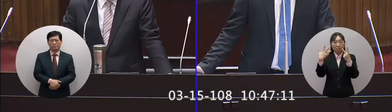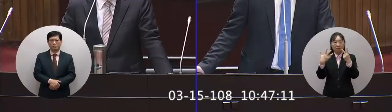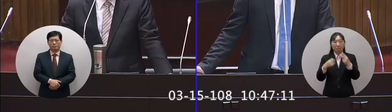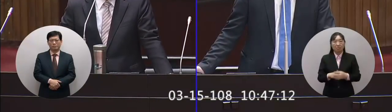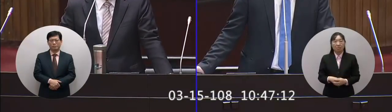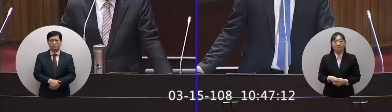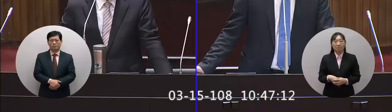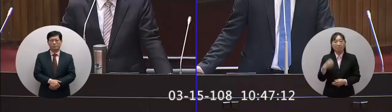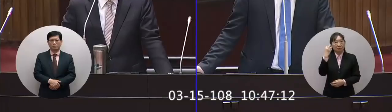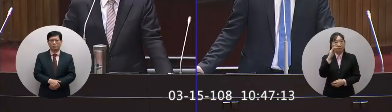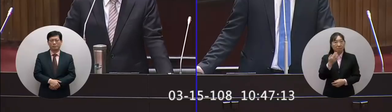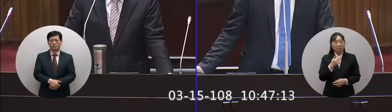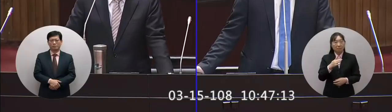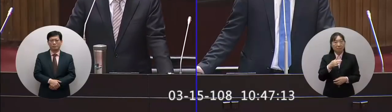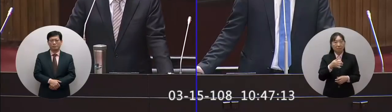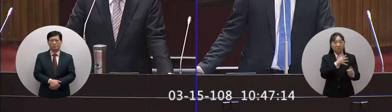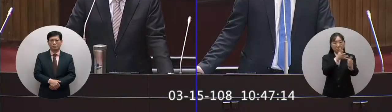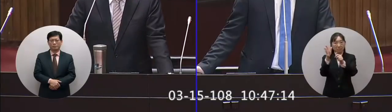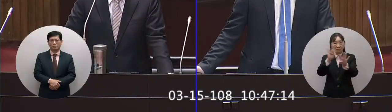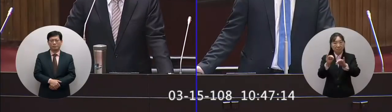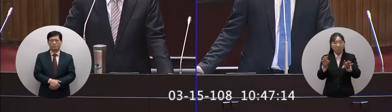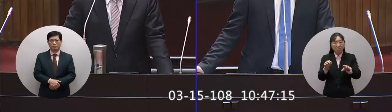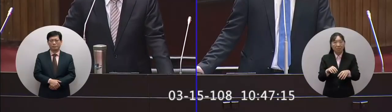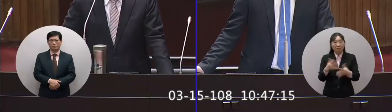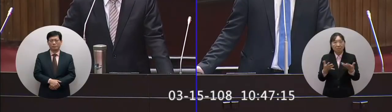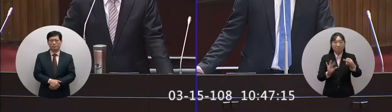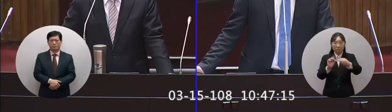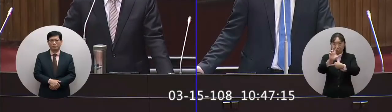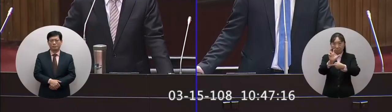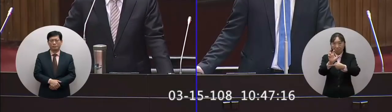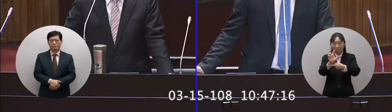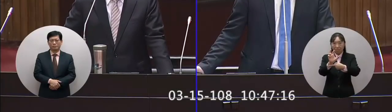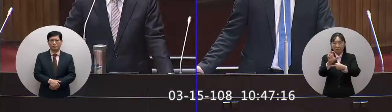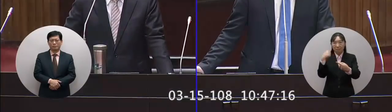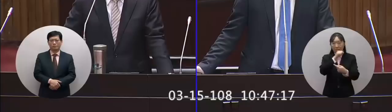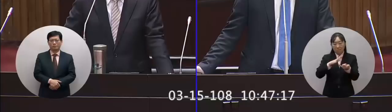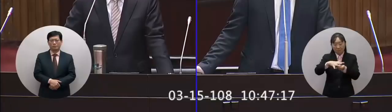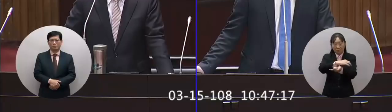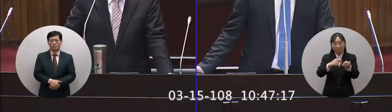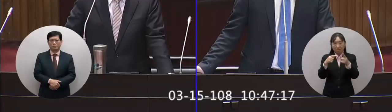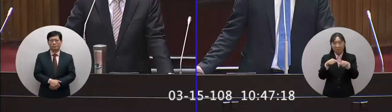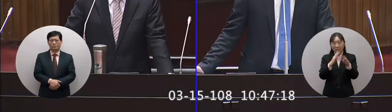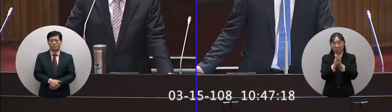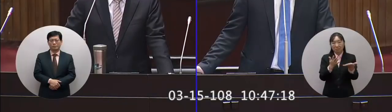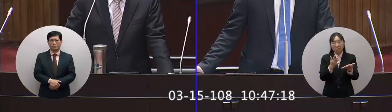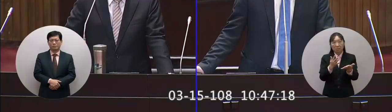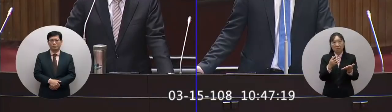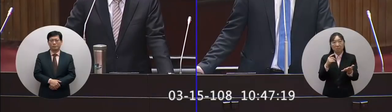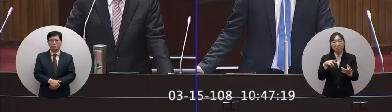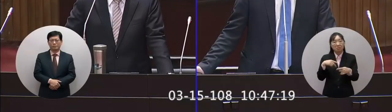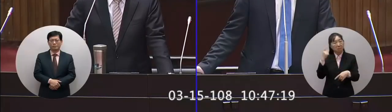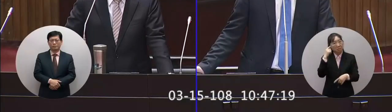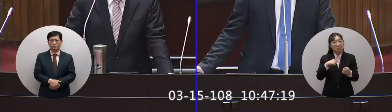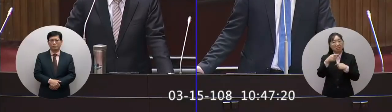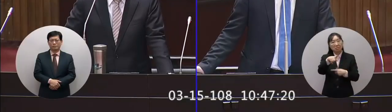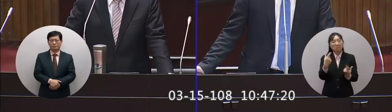2018年最新出来的统计，有80%以上的台湾人民跟院长有相同的心情。